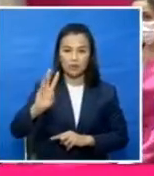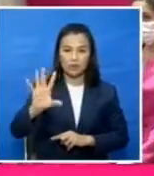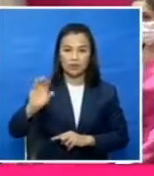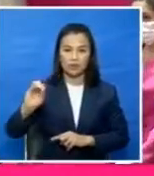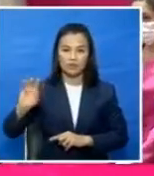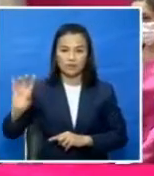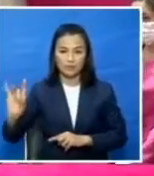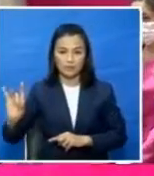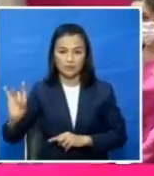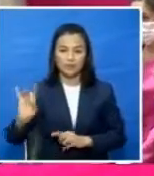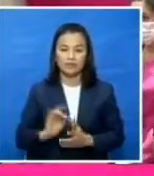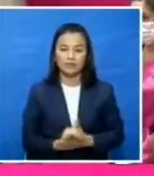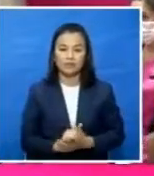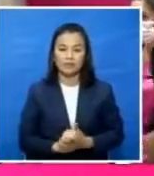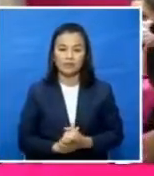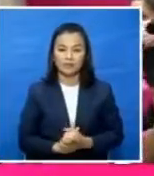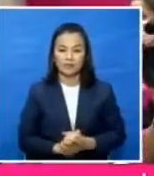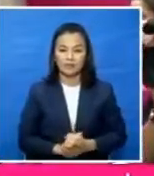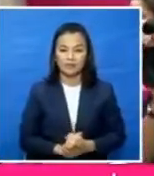8856508